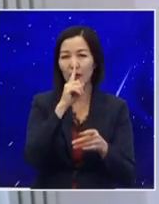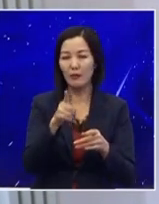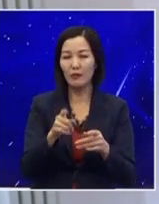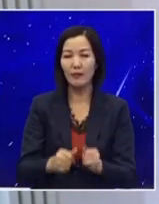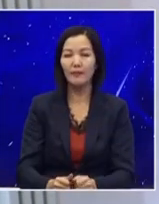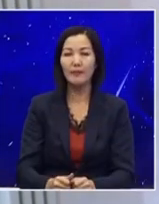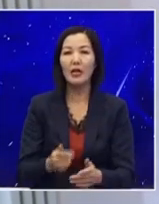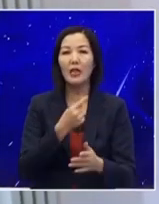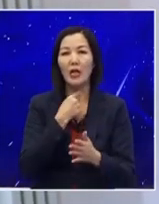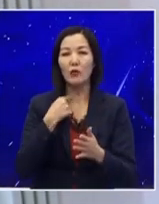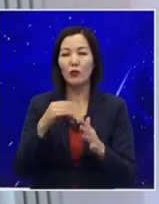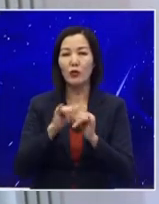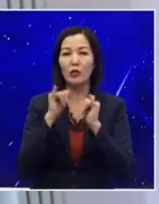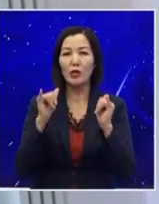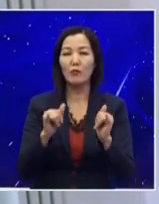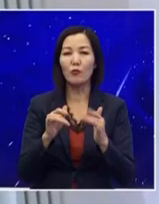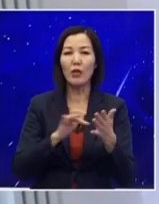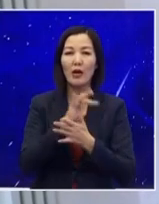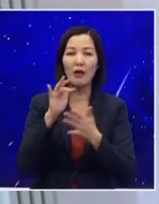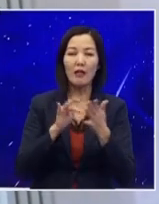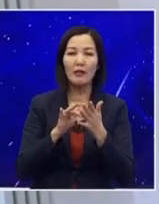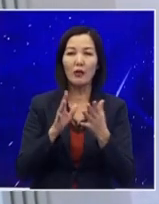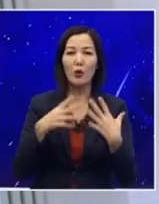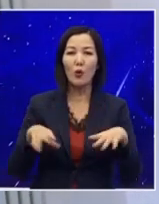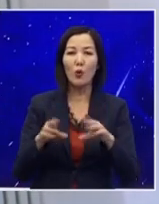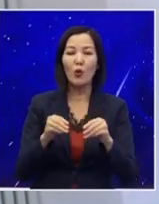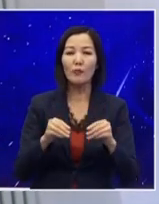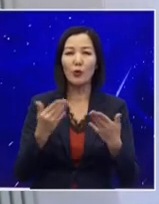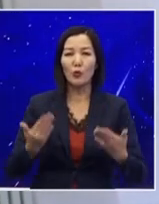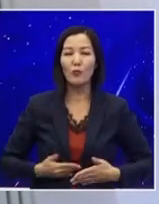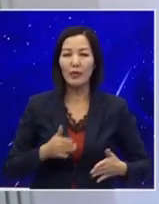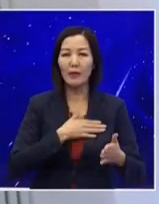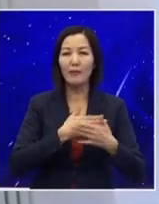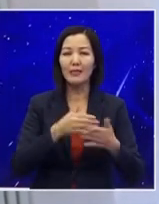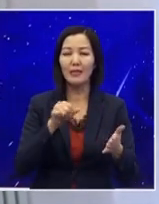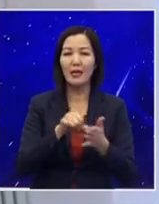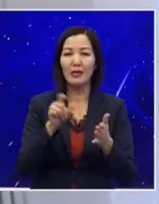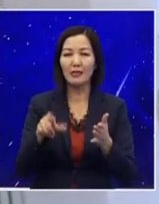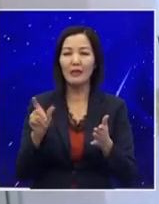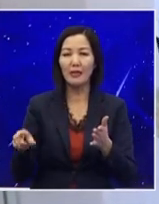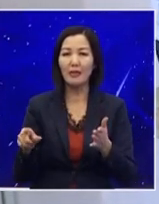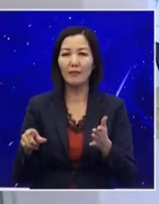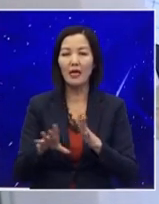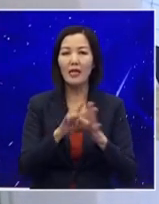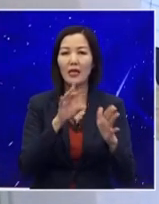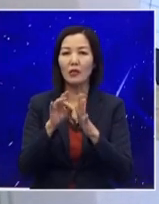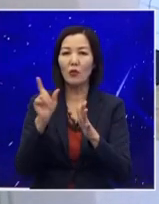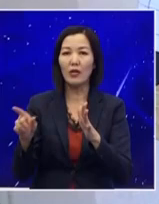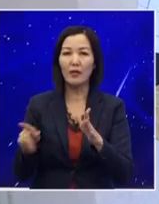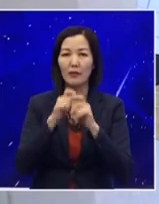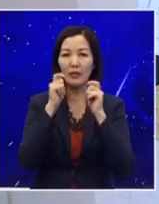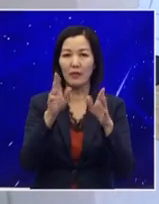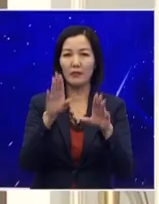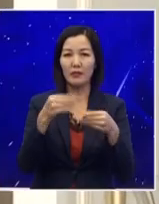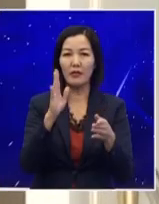бермейді. Талдықорғанның дамуына, қаланың қоғамдық өміріне белсене араласқан, еңбек сіңірген таңдаулыларға ғана